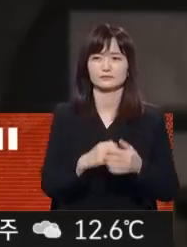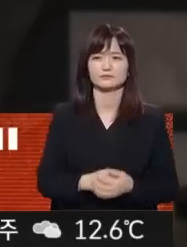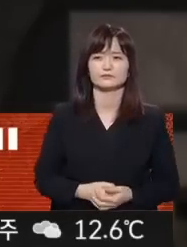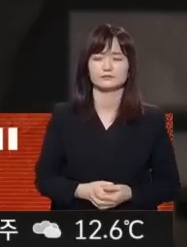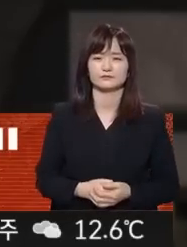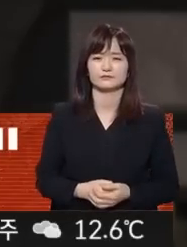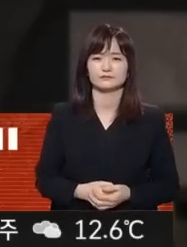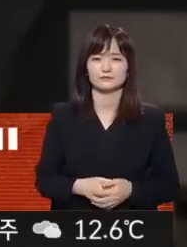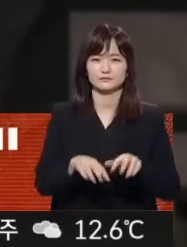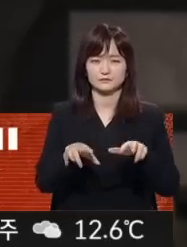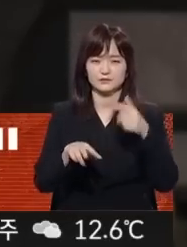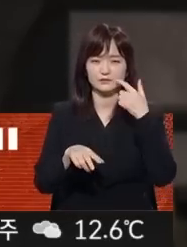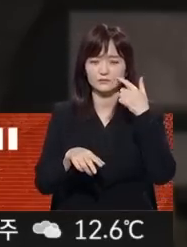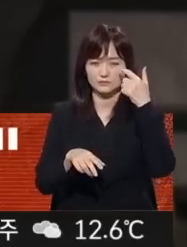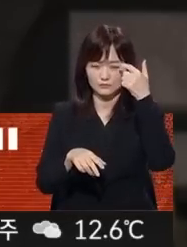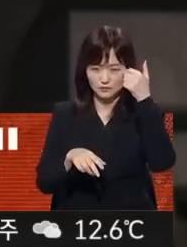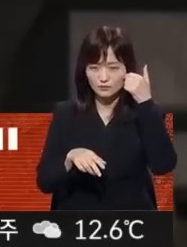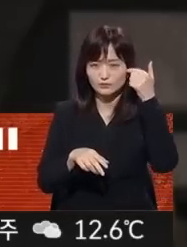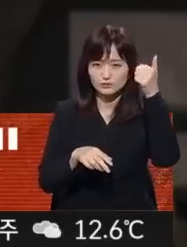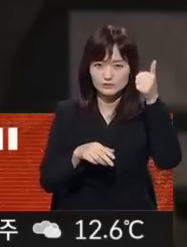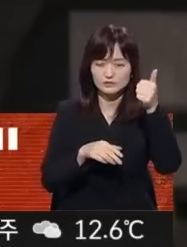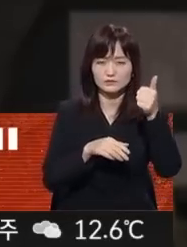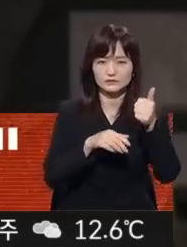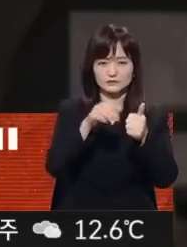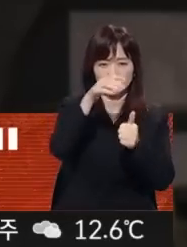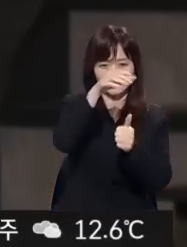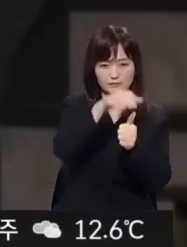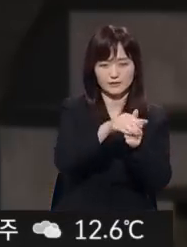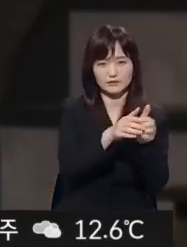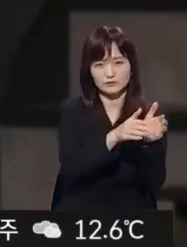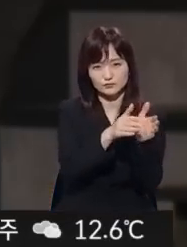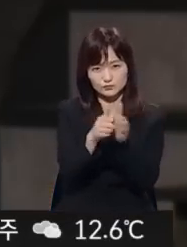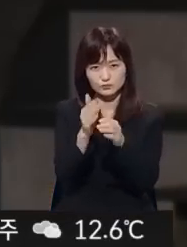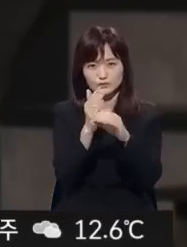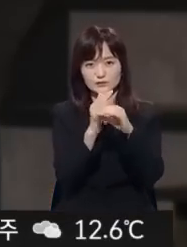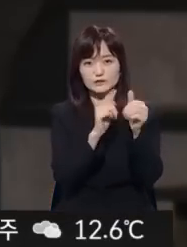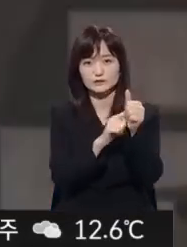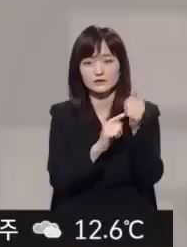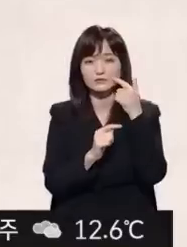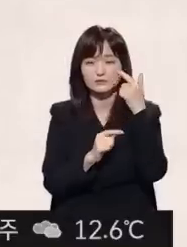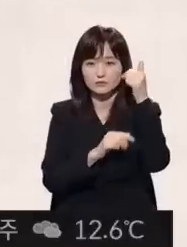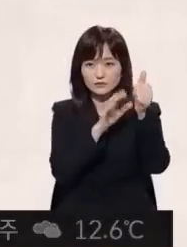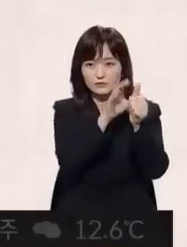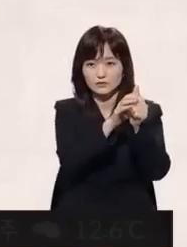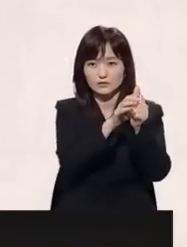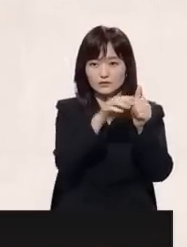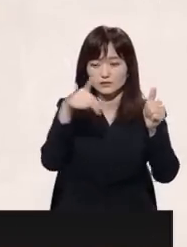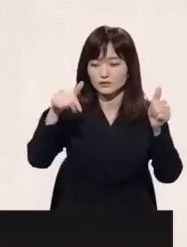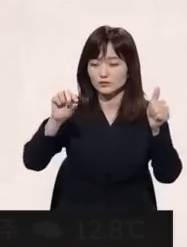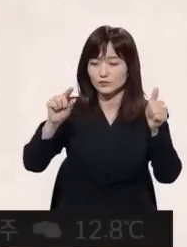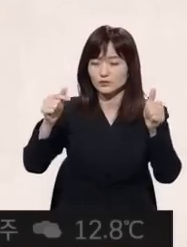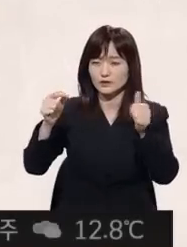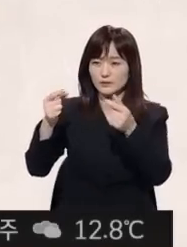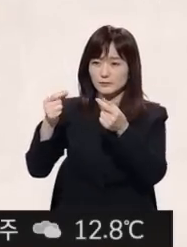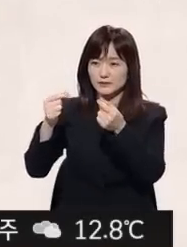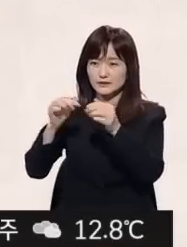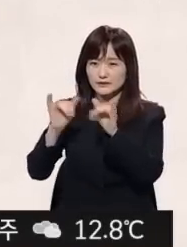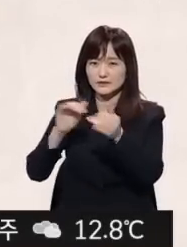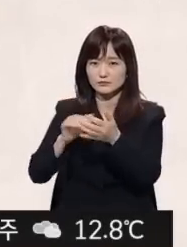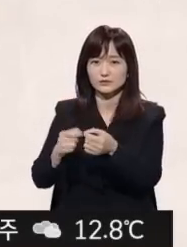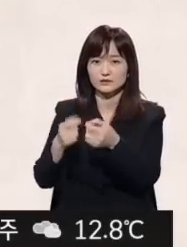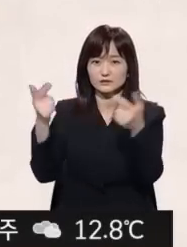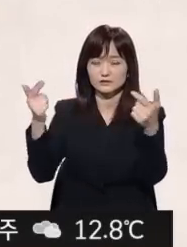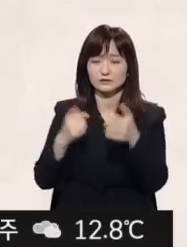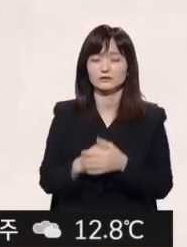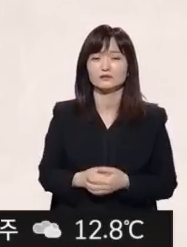지금 목사 준비를 하고 있대요 그 사람이 목사가 되면 전두환 같은 사람이 또 양산 될 것이다 왜냐하면